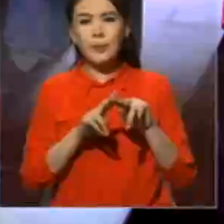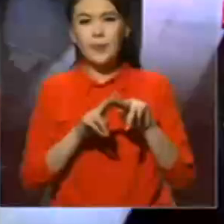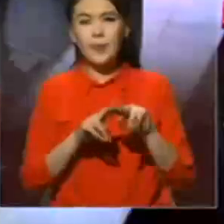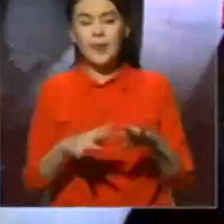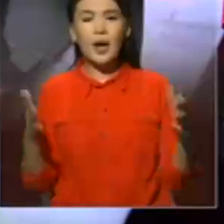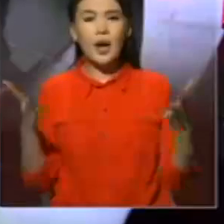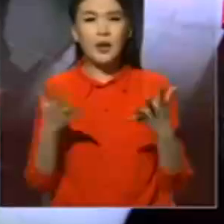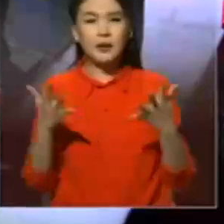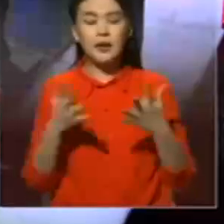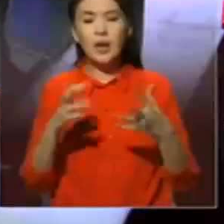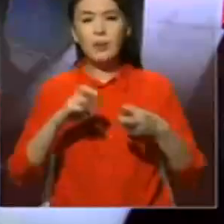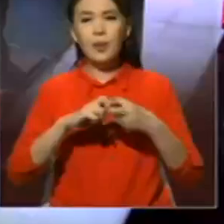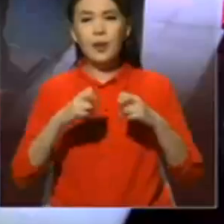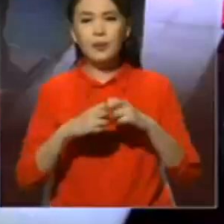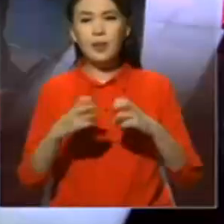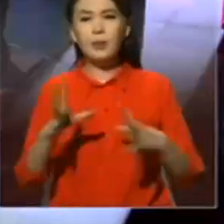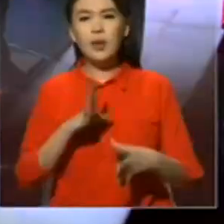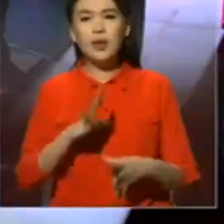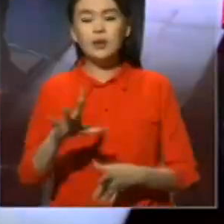қандай мәселелер көтерілді бүгін?